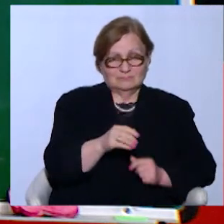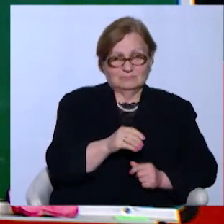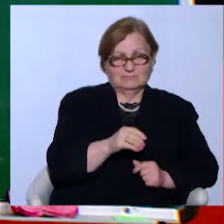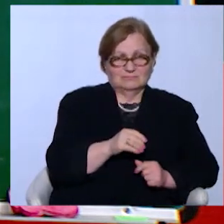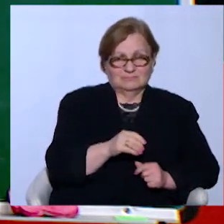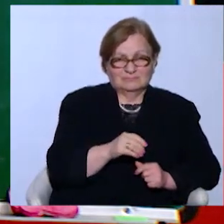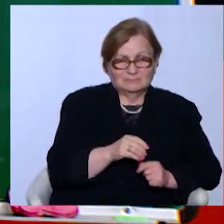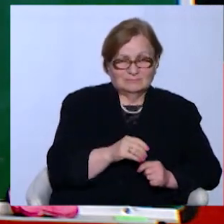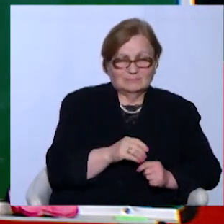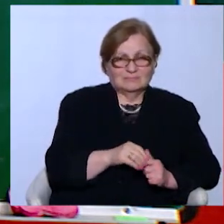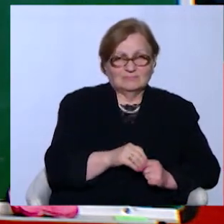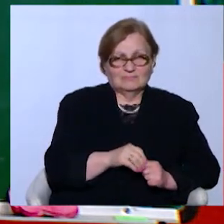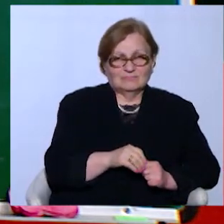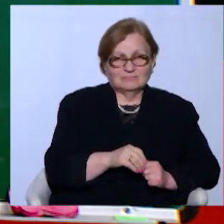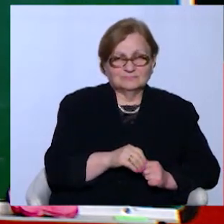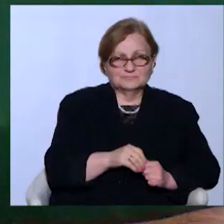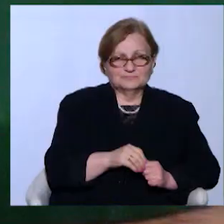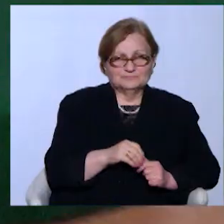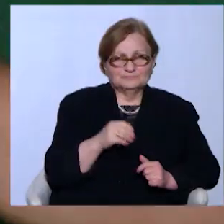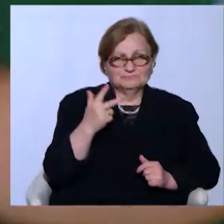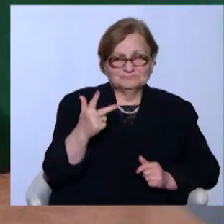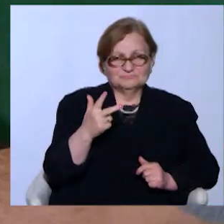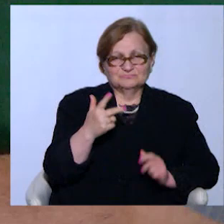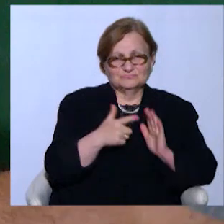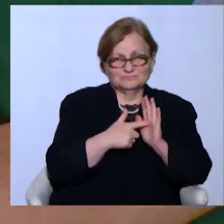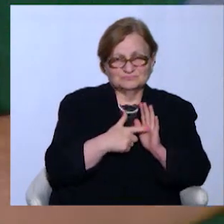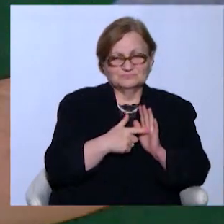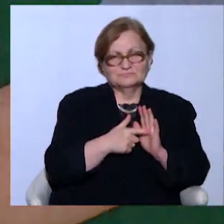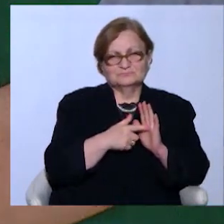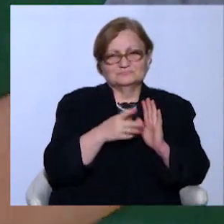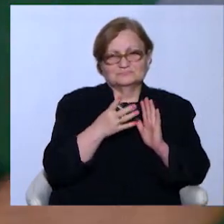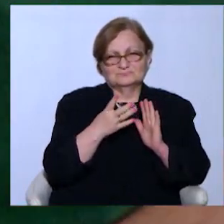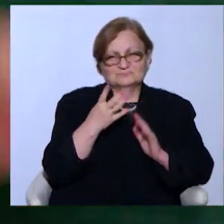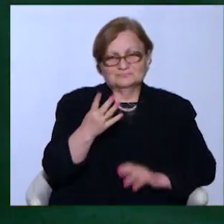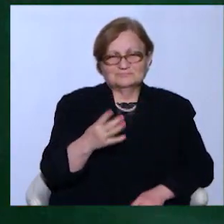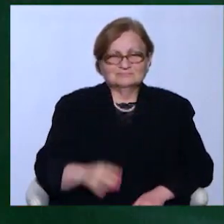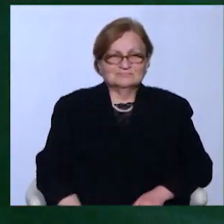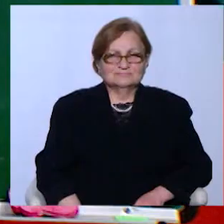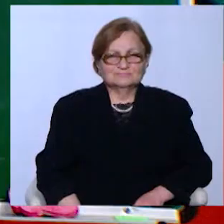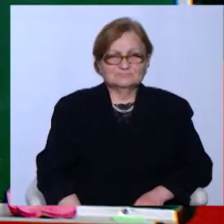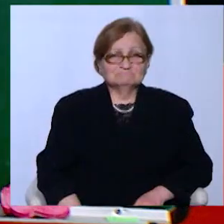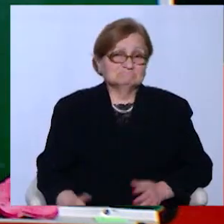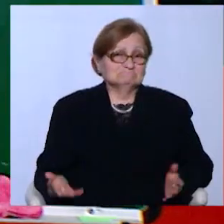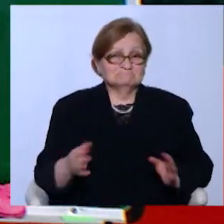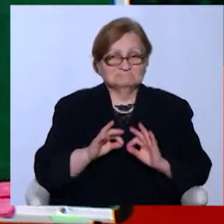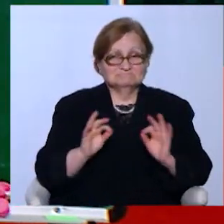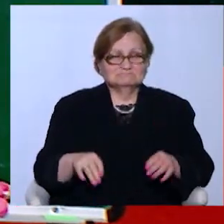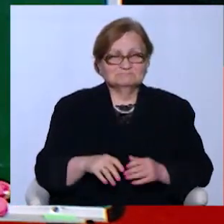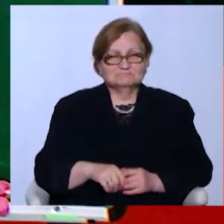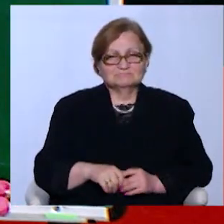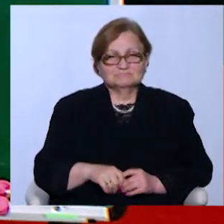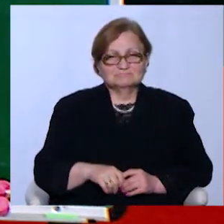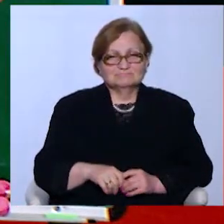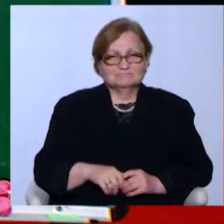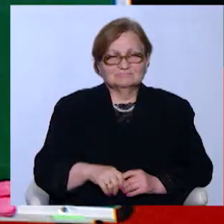გადავდივართ. ვკრიბავთ 3 7 4. შვენიერი. აბა